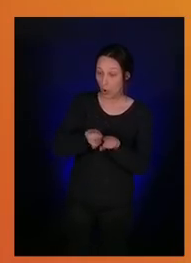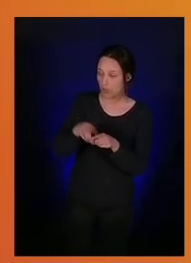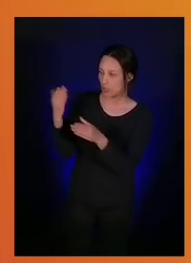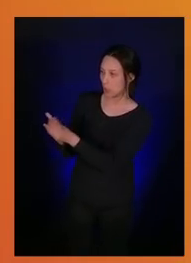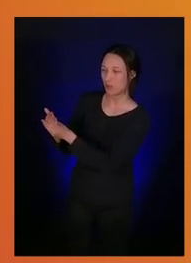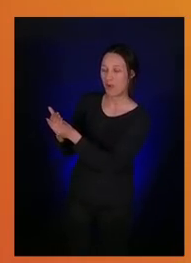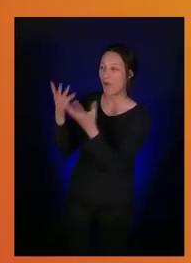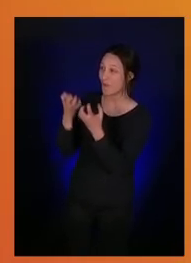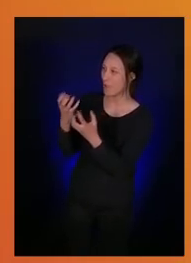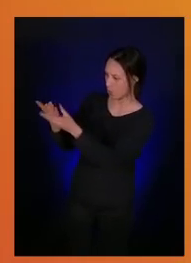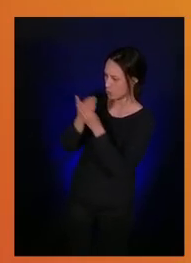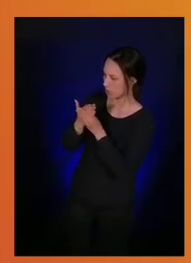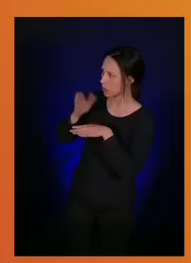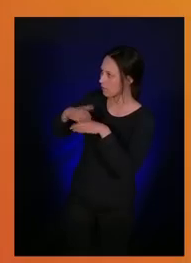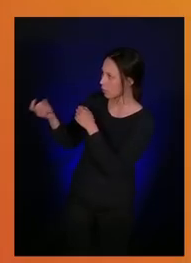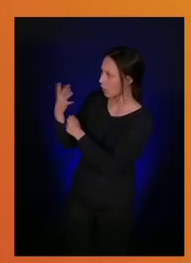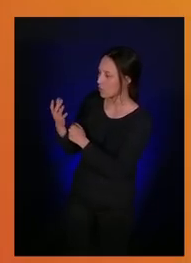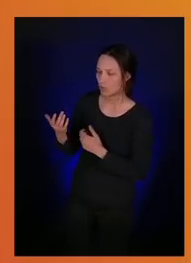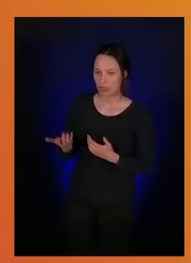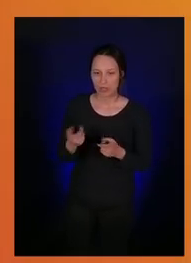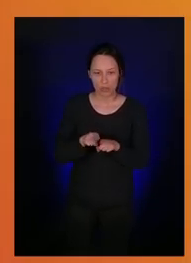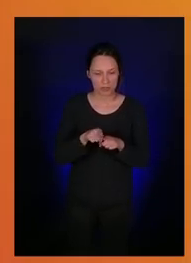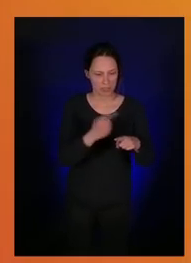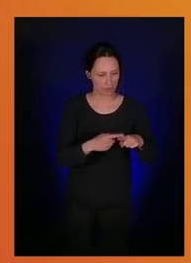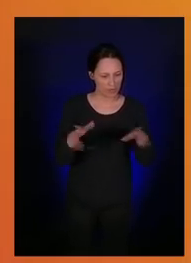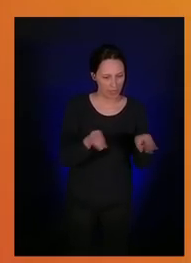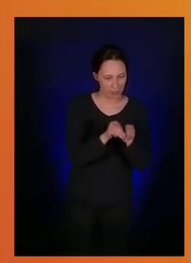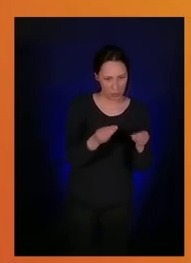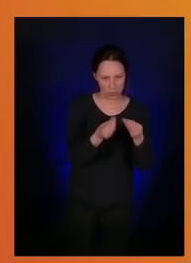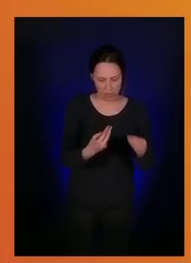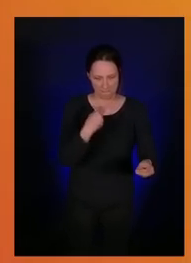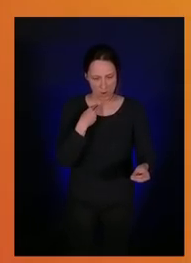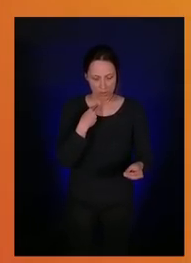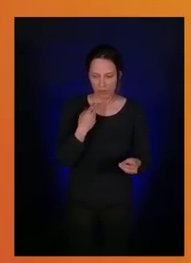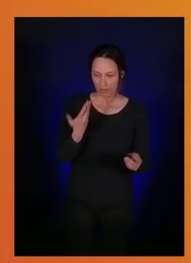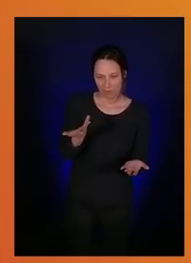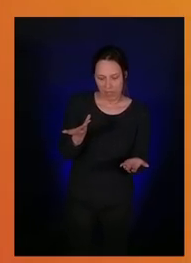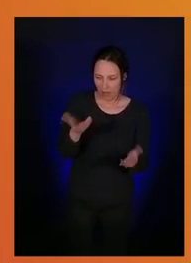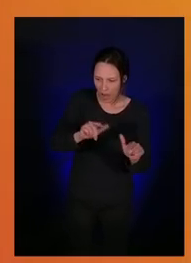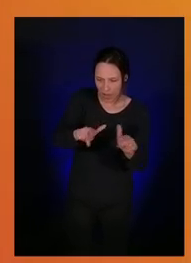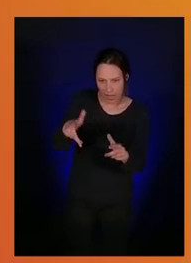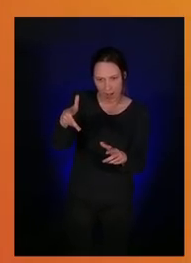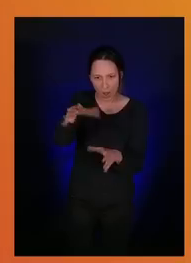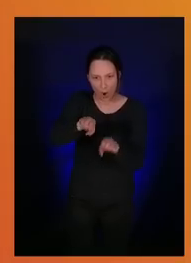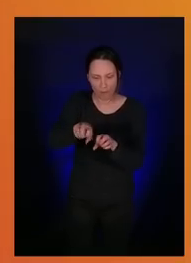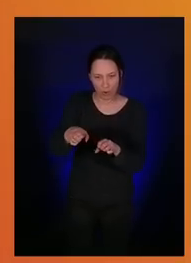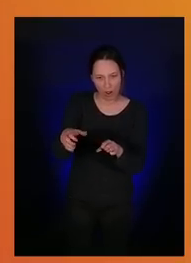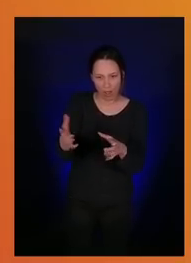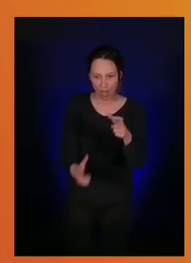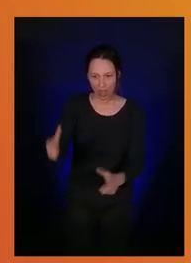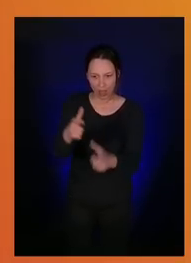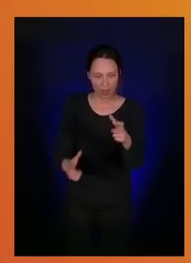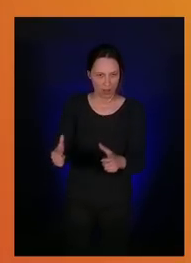jouer un rôle facilitant, la Confédération est bloquante, y compris quand plus de 500 emplois sont menacés pour les groupes de protection